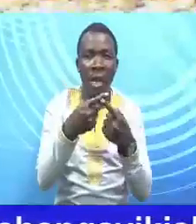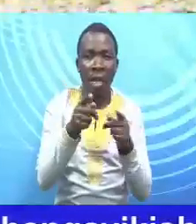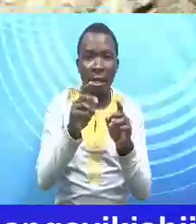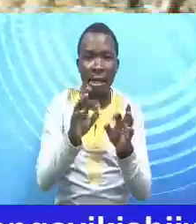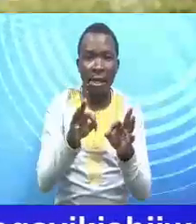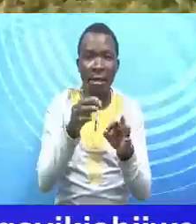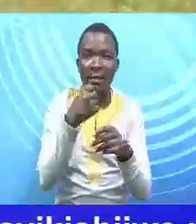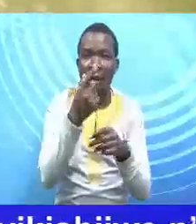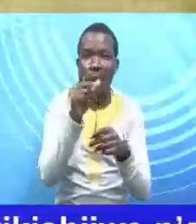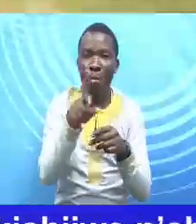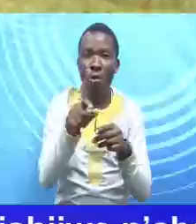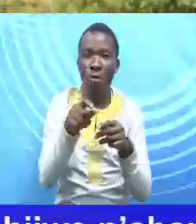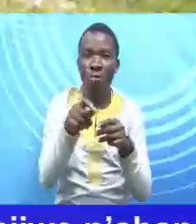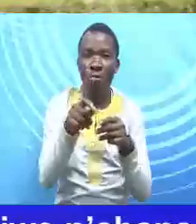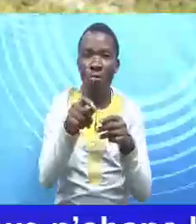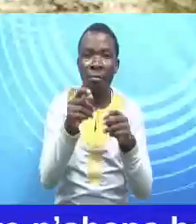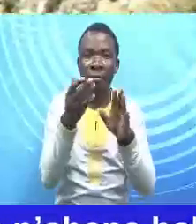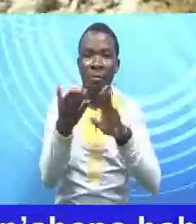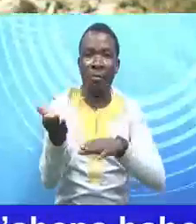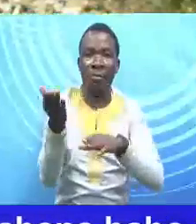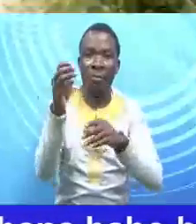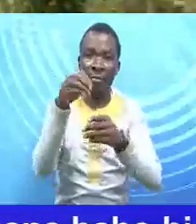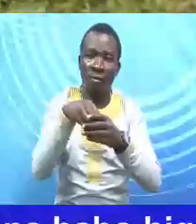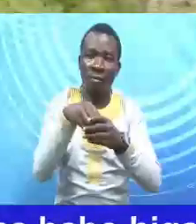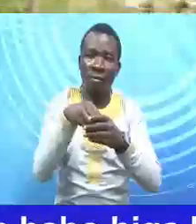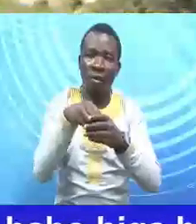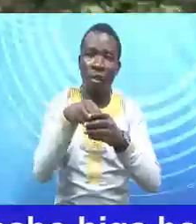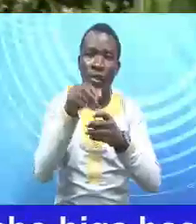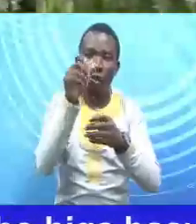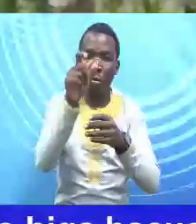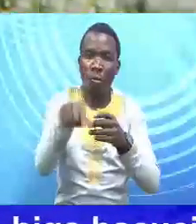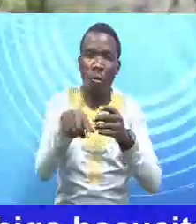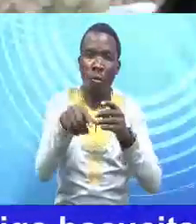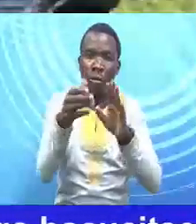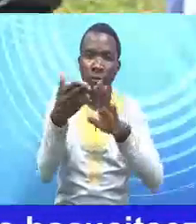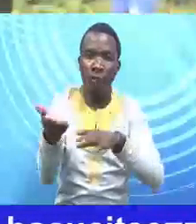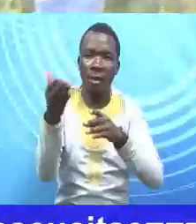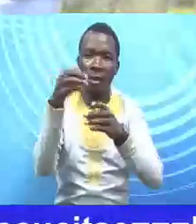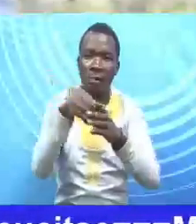wakiguyemo ni umuntu wakiguyemo yiyahuye